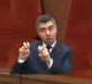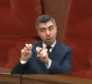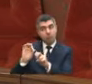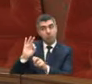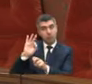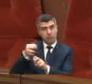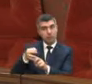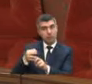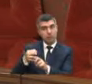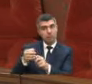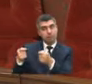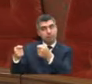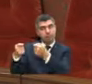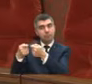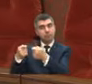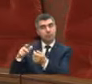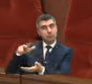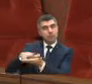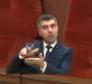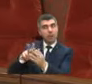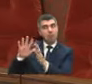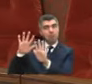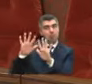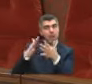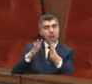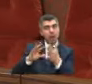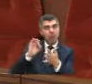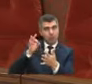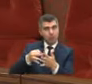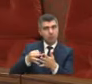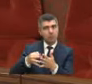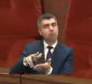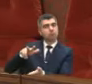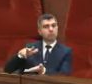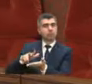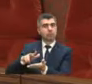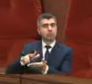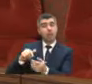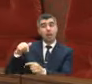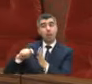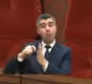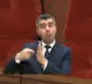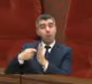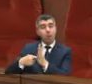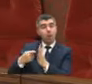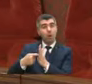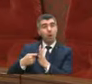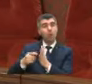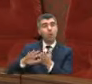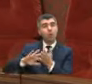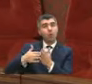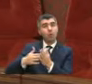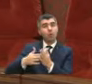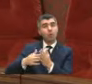كان ملتزما بالشروط البيئية. طبعا مشاريع ضخمة فيها عشرات الملايير، ويمكن نكون لا جمعنا كاع المشاريع،